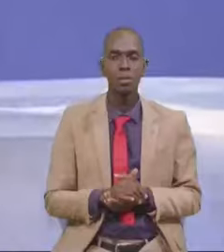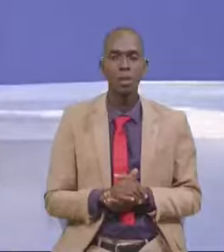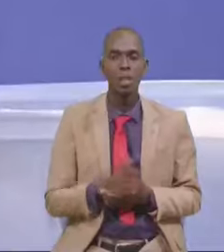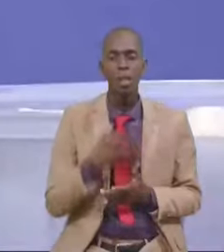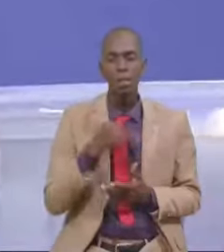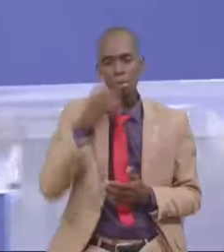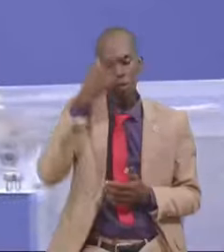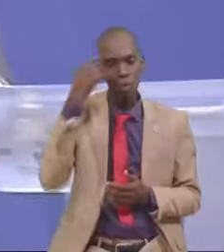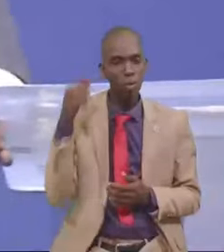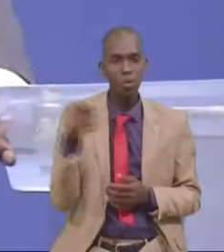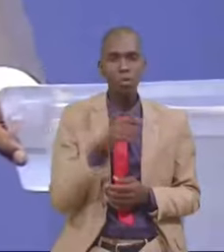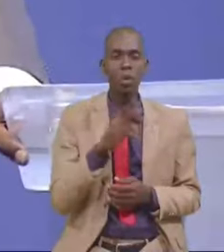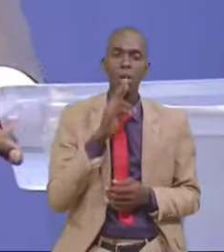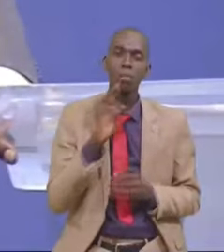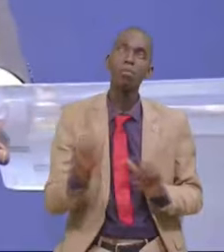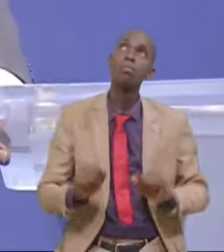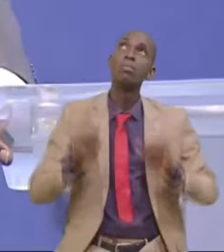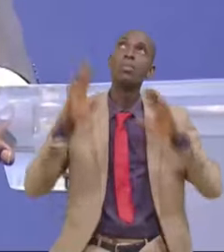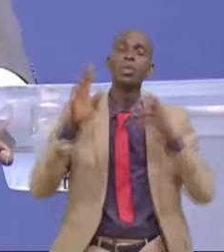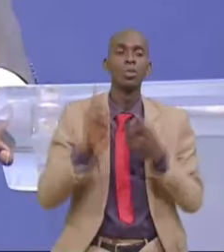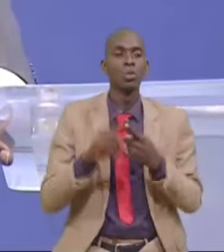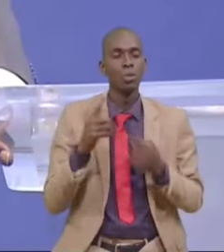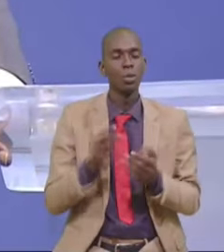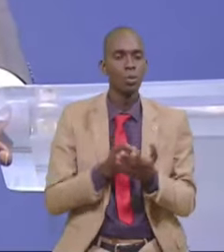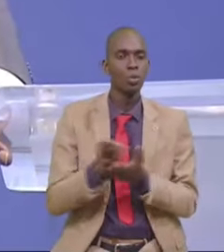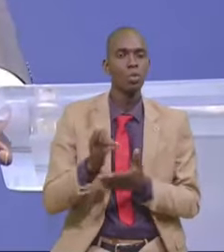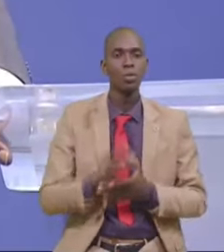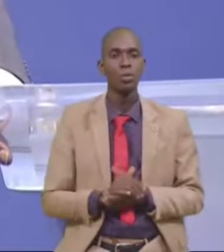Parce que vous êtes dévoué à la vérité.